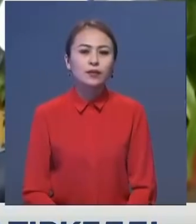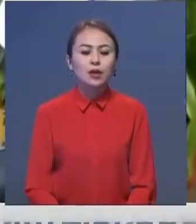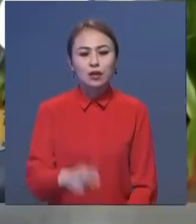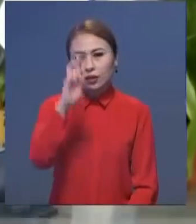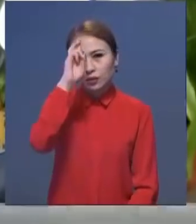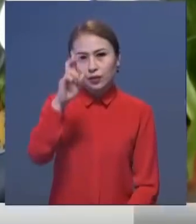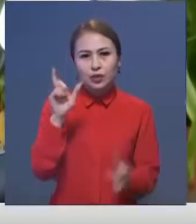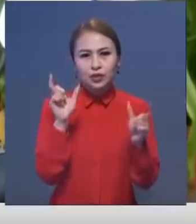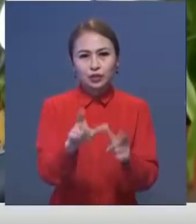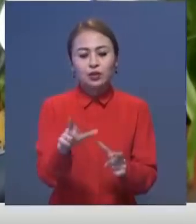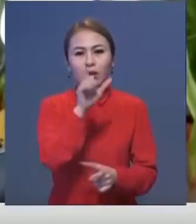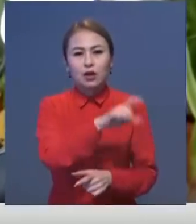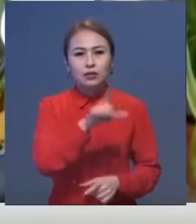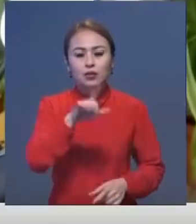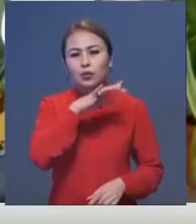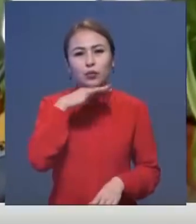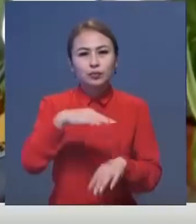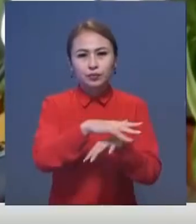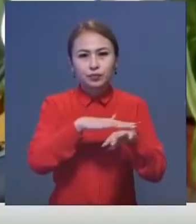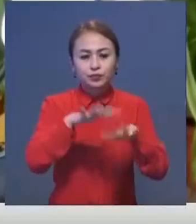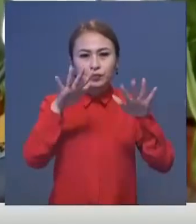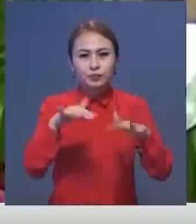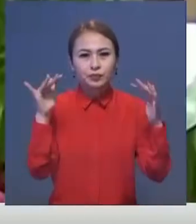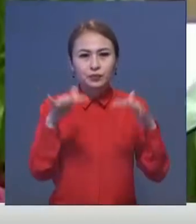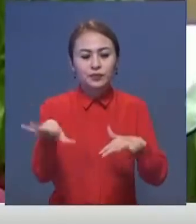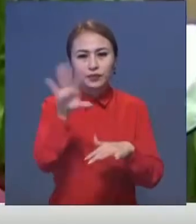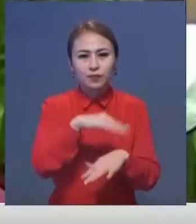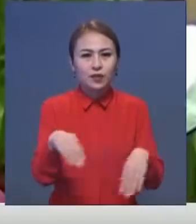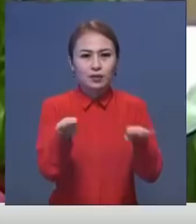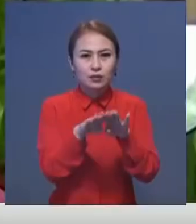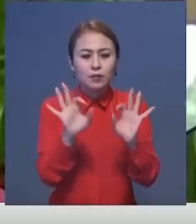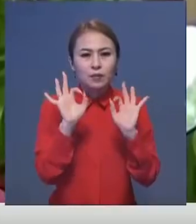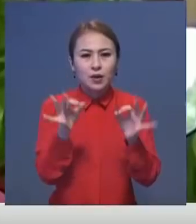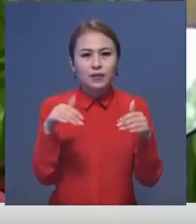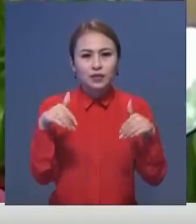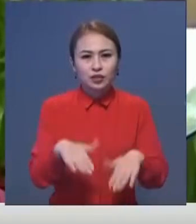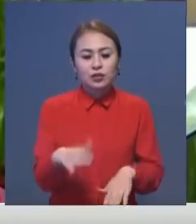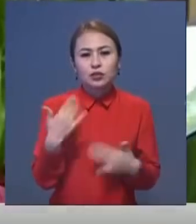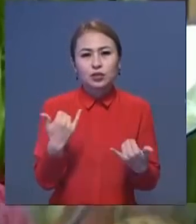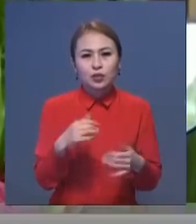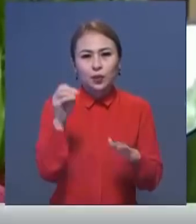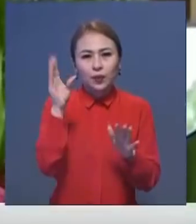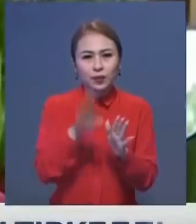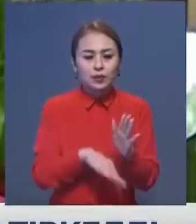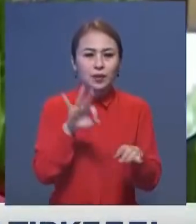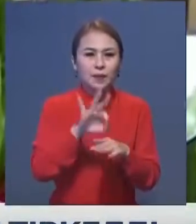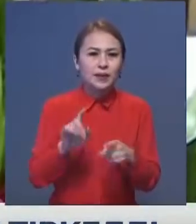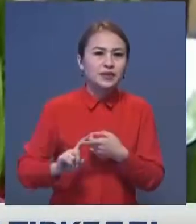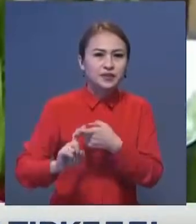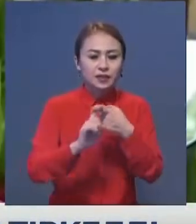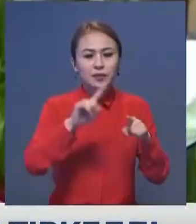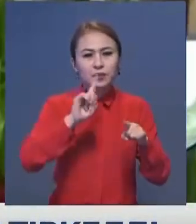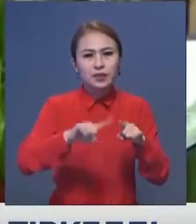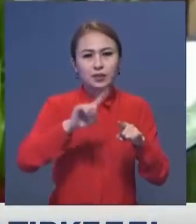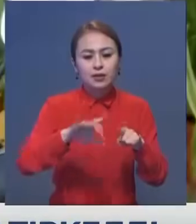Үкіметтің шектеу енгізіп, адамдар көп жиналатын орындарды жапқаны өте дұрыс шешім болды. Өршіп бара жатқан инфекцияны тез